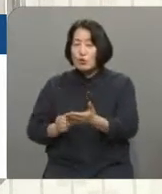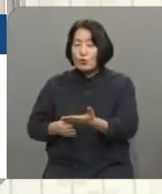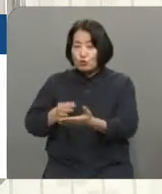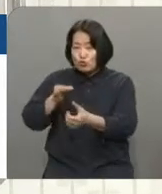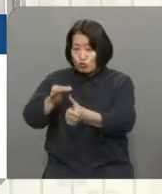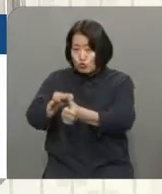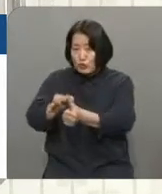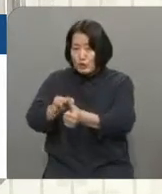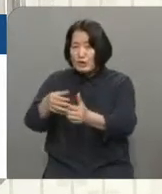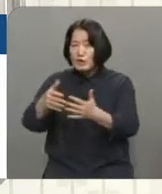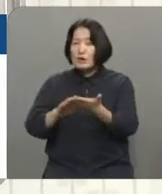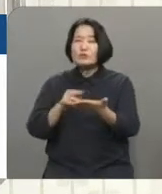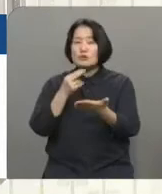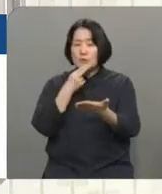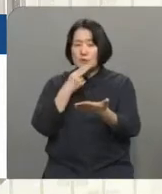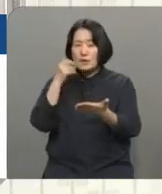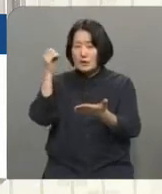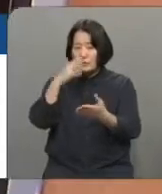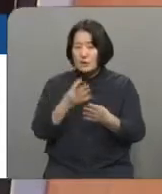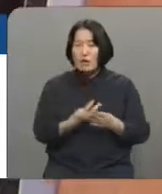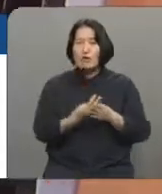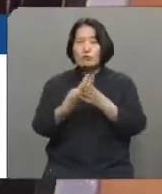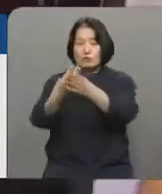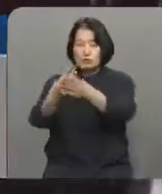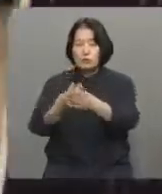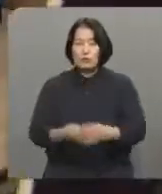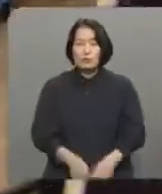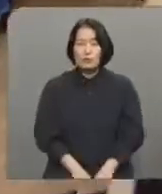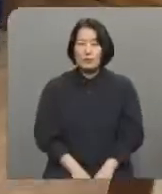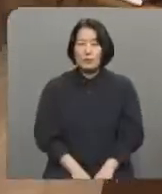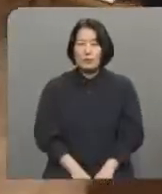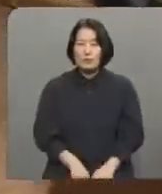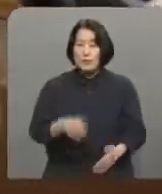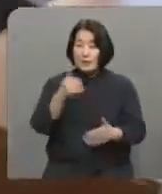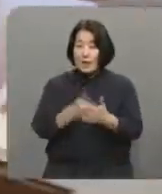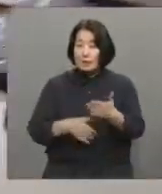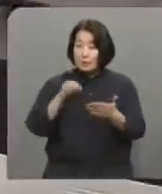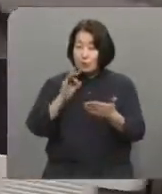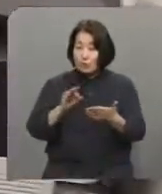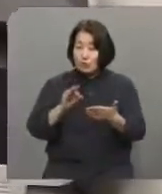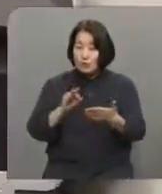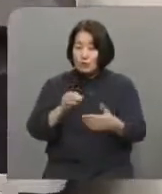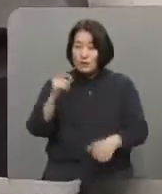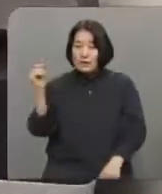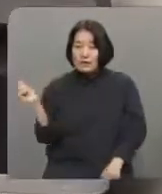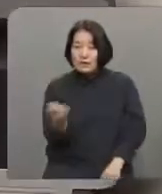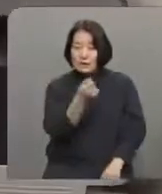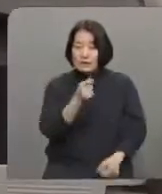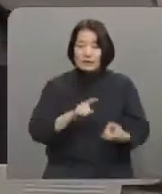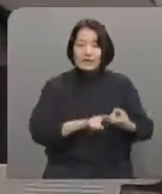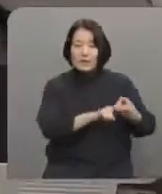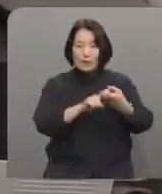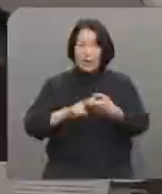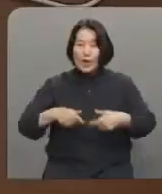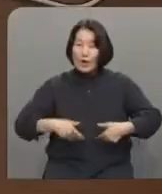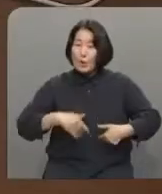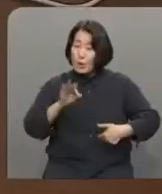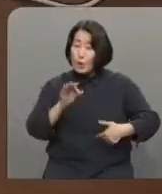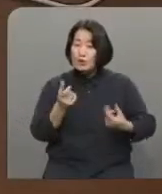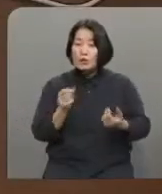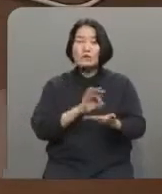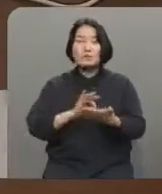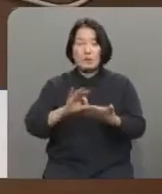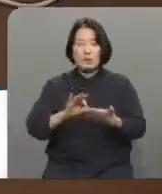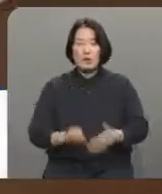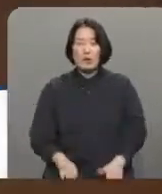그냥 영수증 처리가 안 되니까 그런 거는 그냥 줬고. 남은 돈은 테니스 연맹의 쌈짓돈처럼 활용됐습니다. 반납을 안